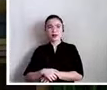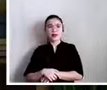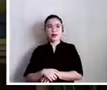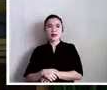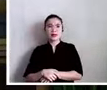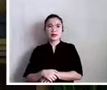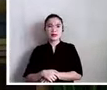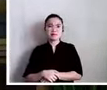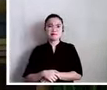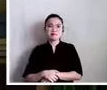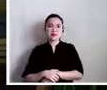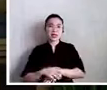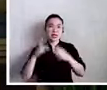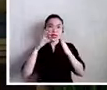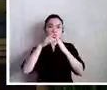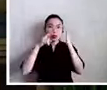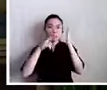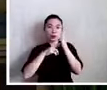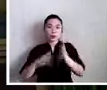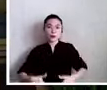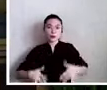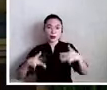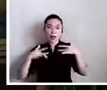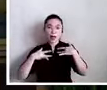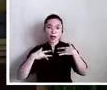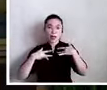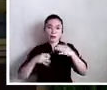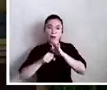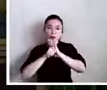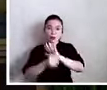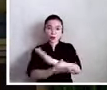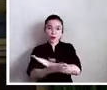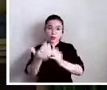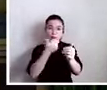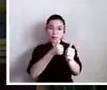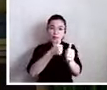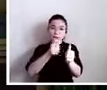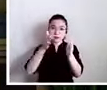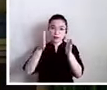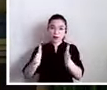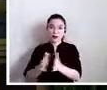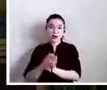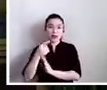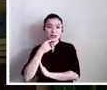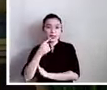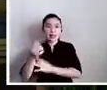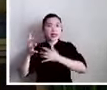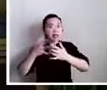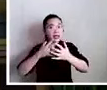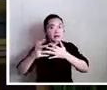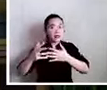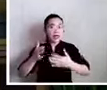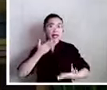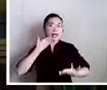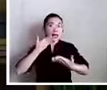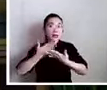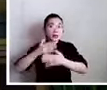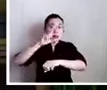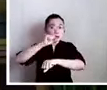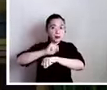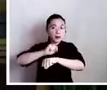nga gihatag niya sa iyang mga followers, he said that even in good works, pride